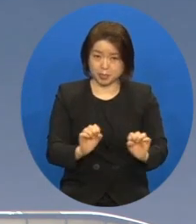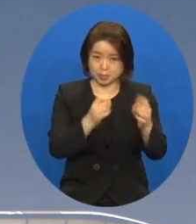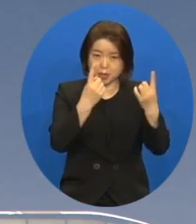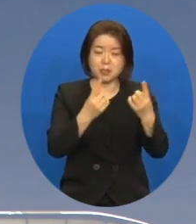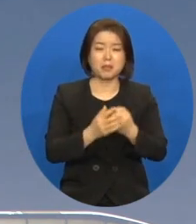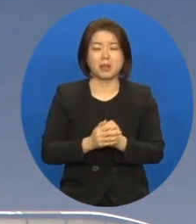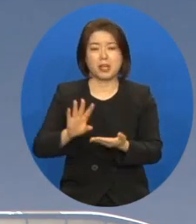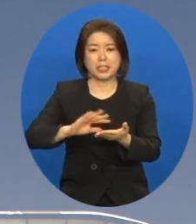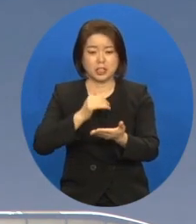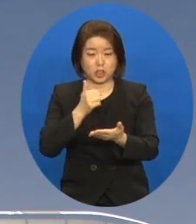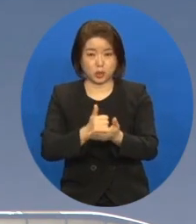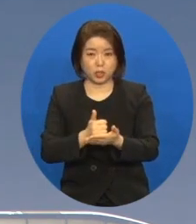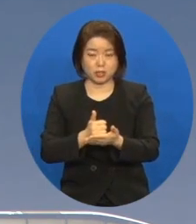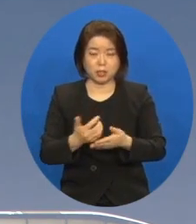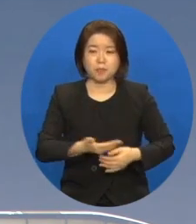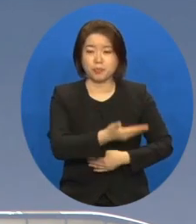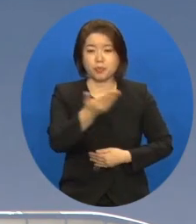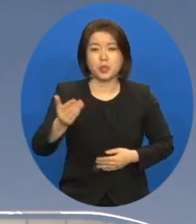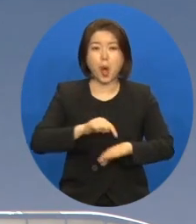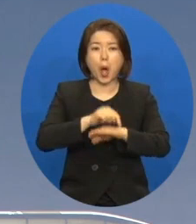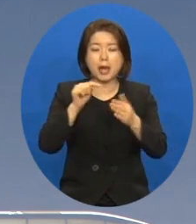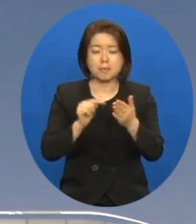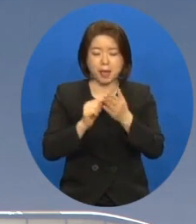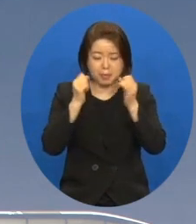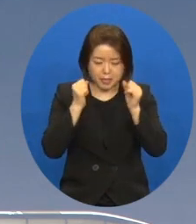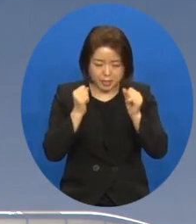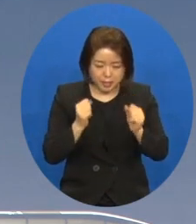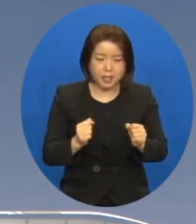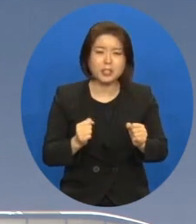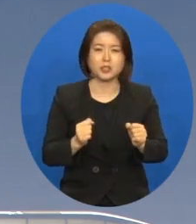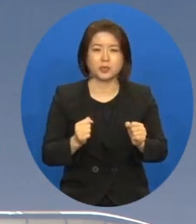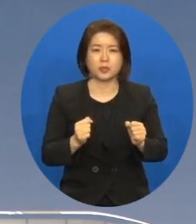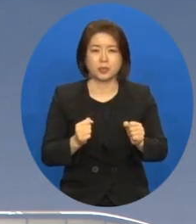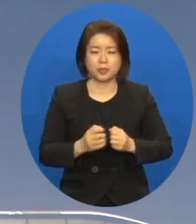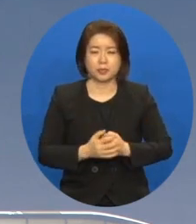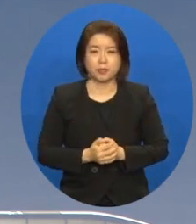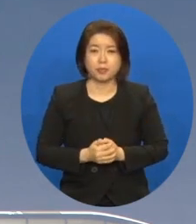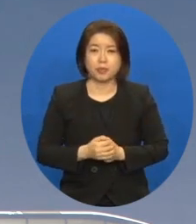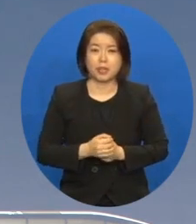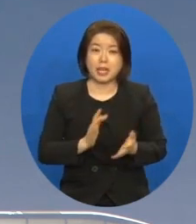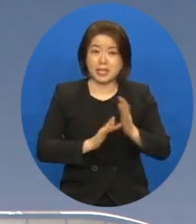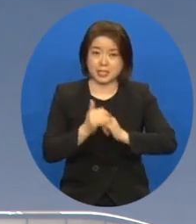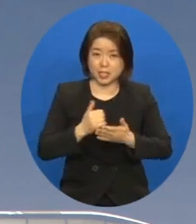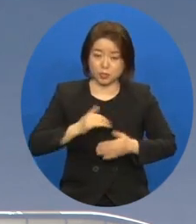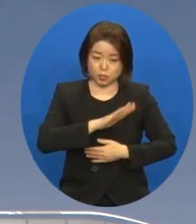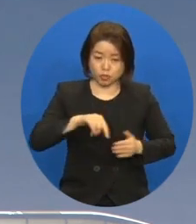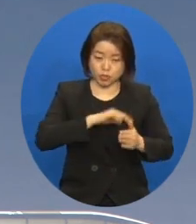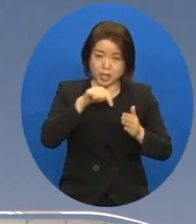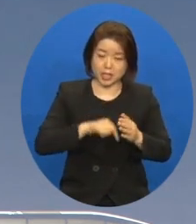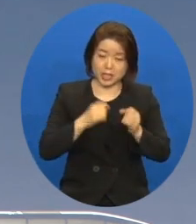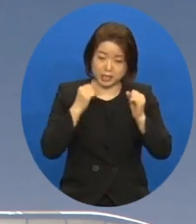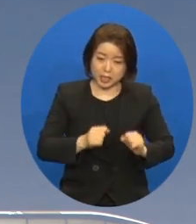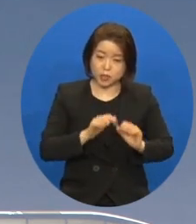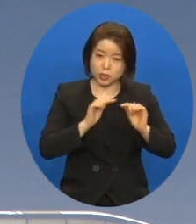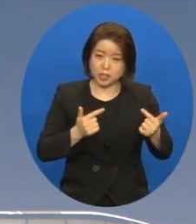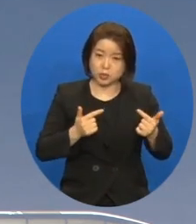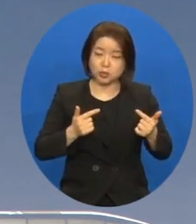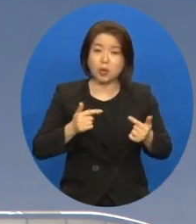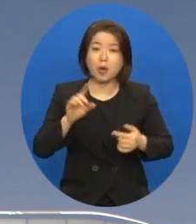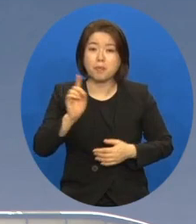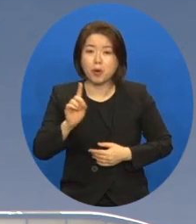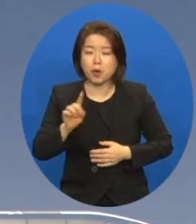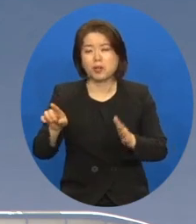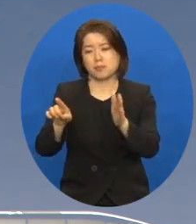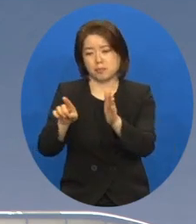말미암아 그리스도께서 너희 마음에 계시게 하시옵고, 예수님이 우리 안에 계시고 안 계시고는 전적으로